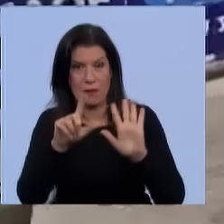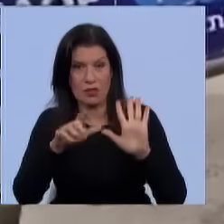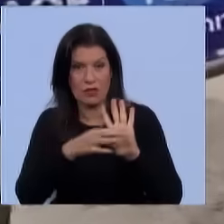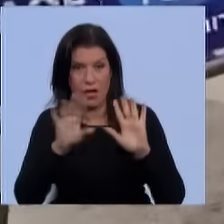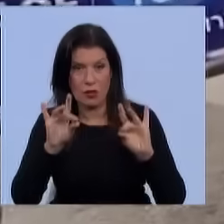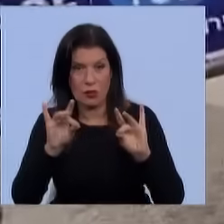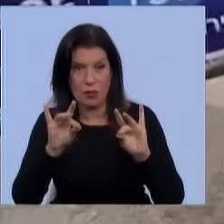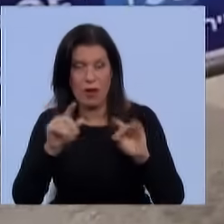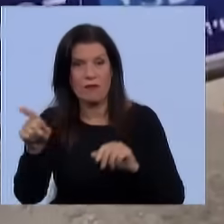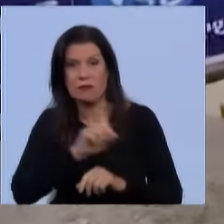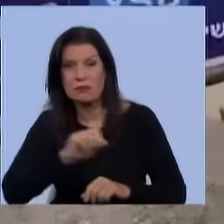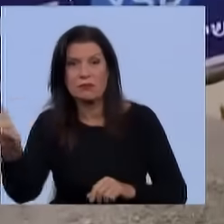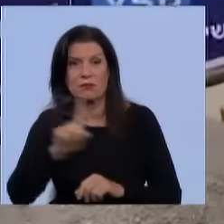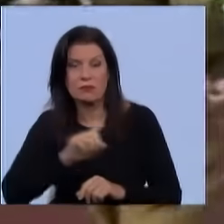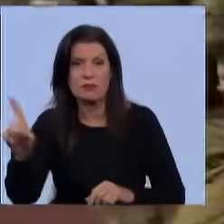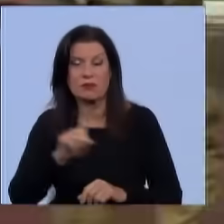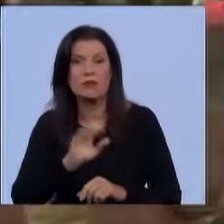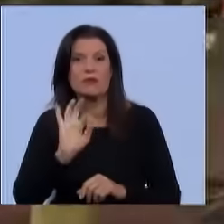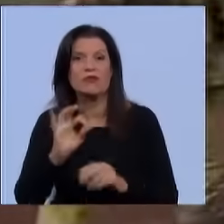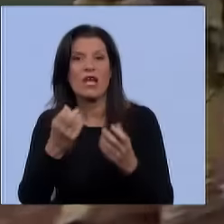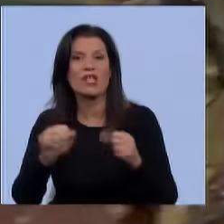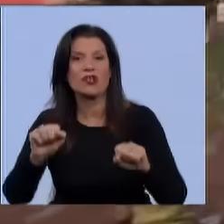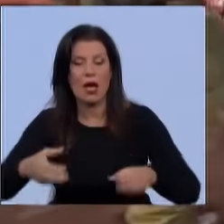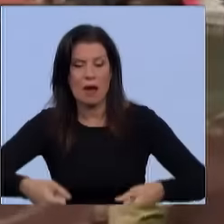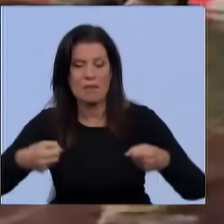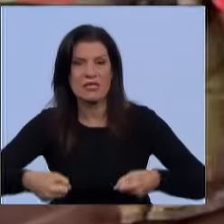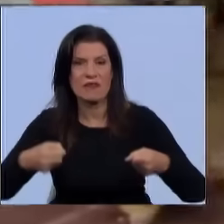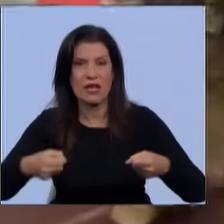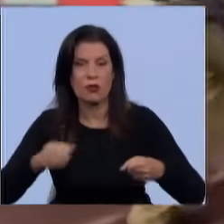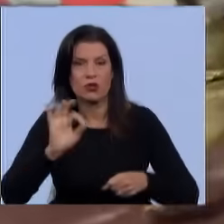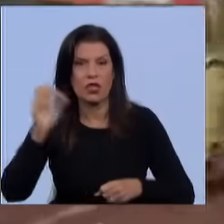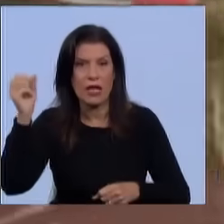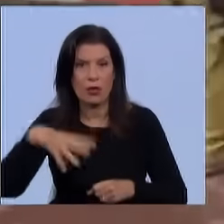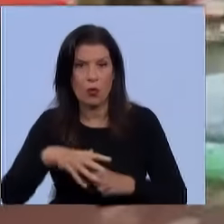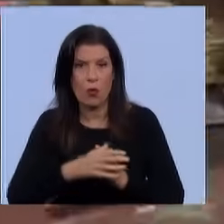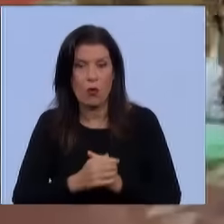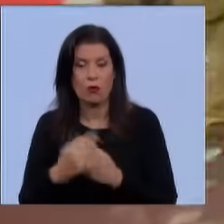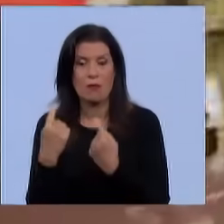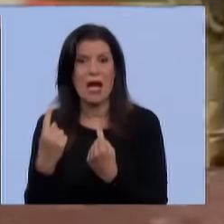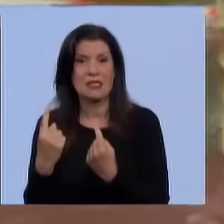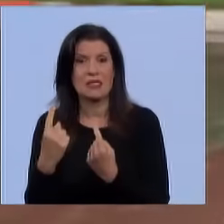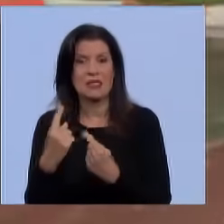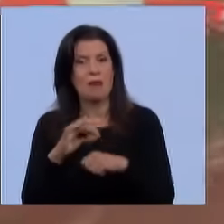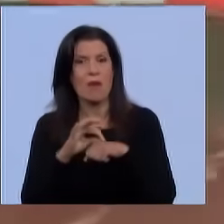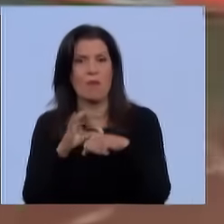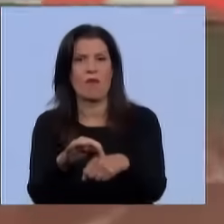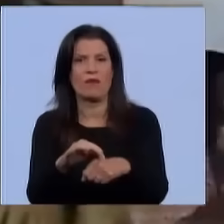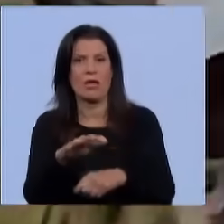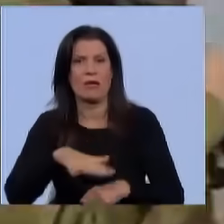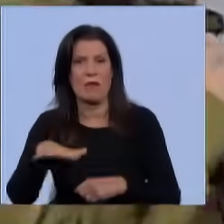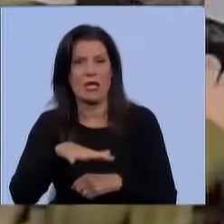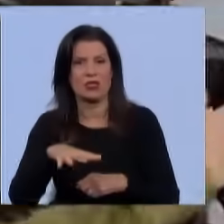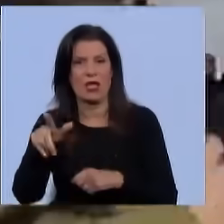לנתב"ג לשחרר מזוודות מלאות בתרומות. את הציוד גם הם מסיעים הישר לשטח. תודה רבה לכם, כל